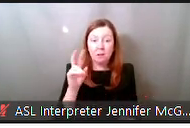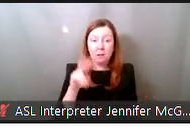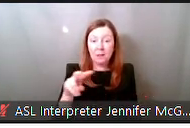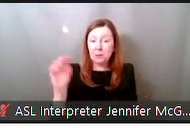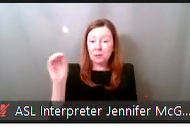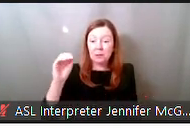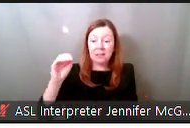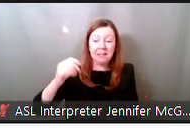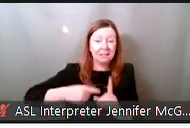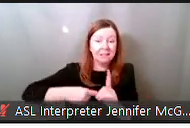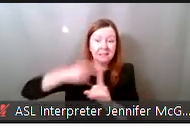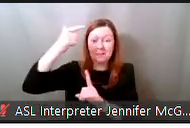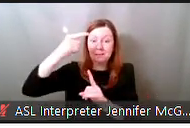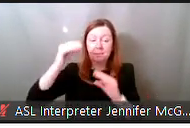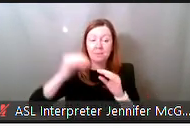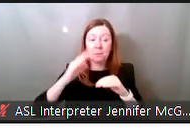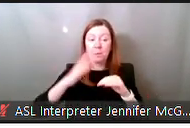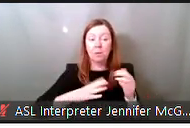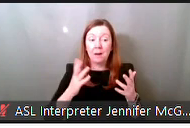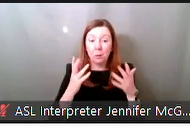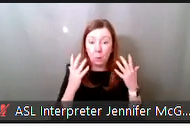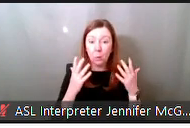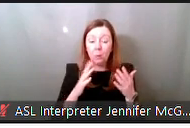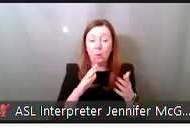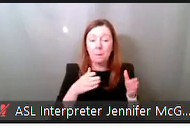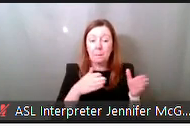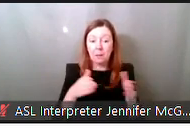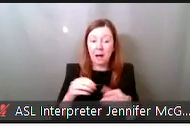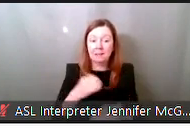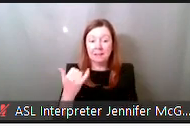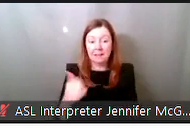hotter than those. 可以显示呢，在这个地方呢是有